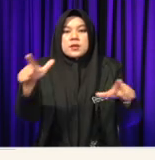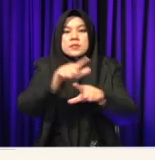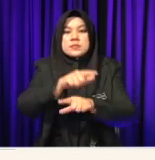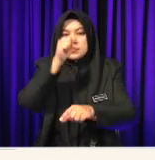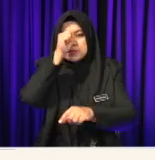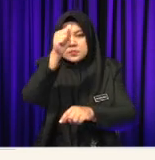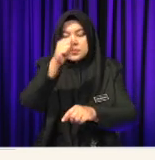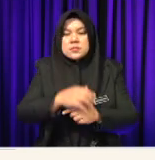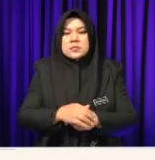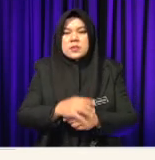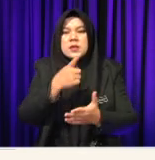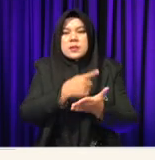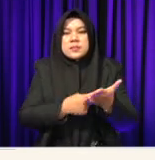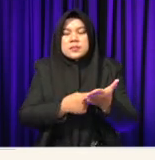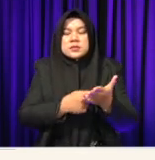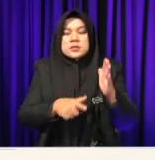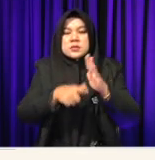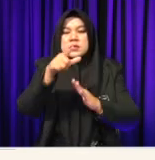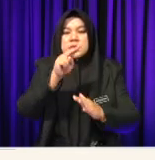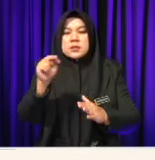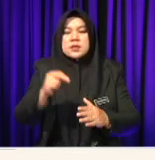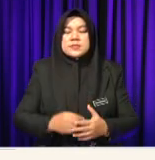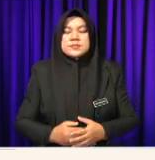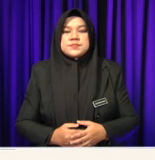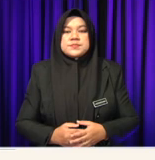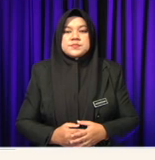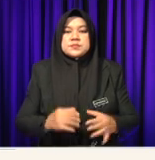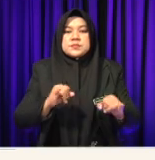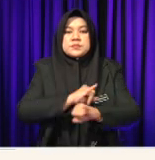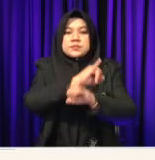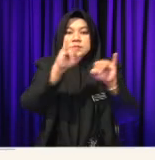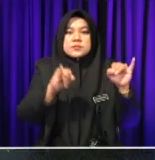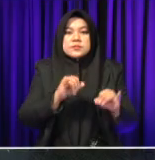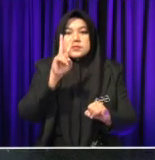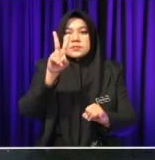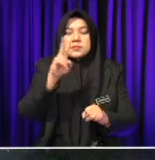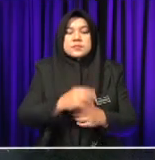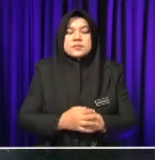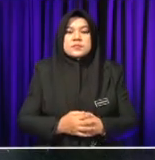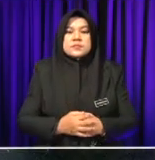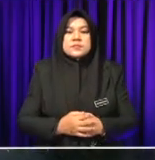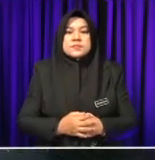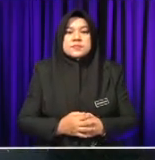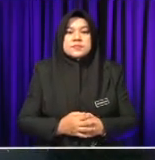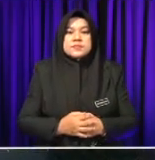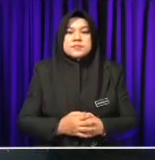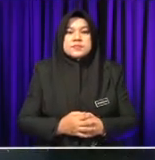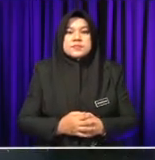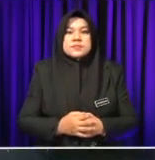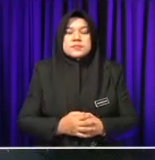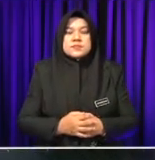Ha Apa kelebihan dia okey Jelaskan dua okey Adlin silakan laju ni dia orang